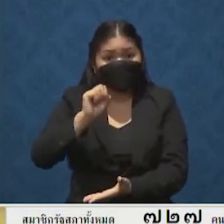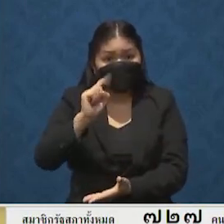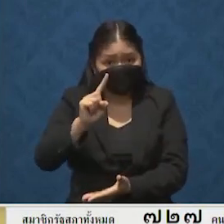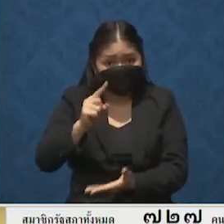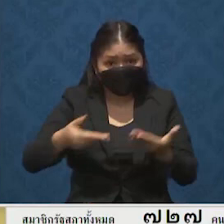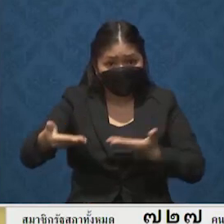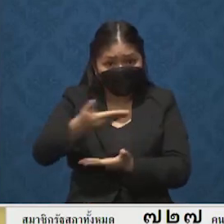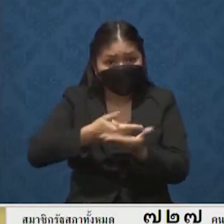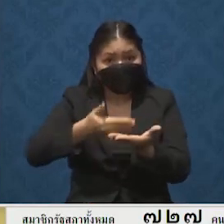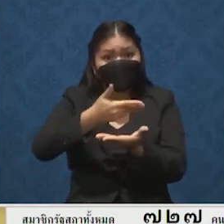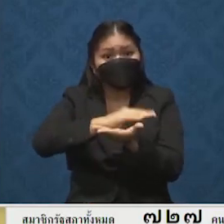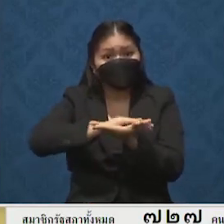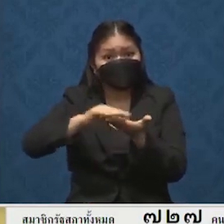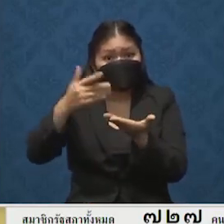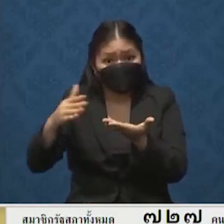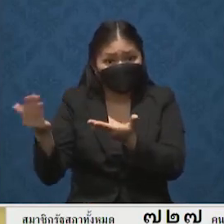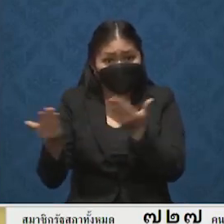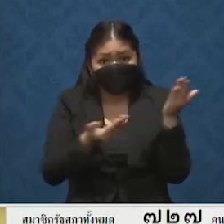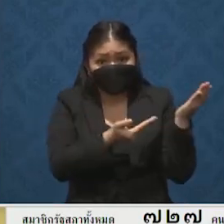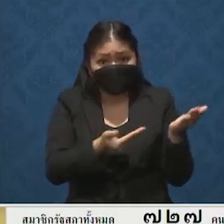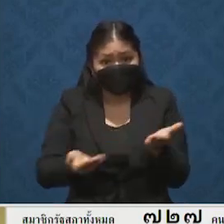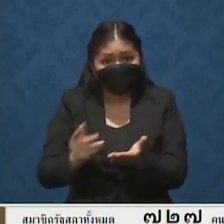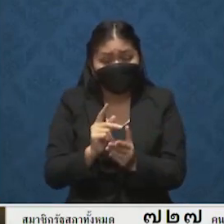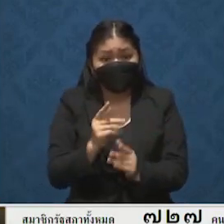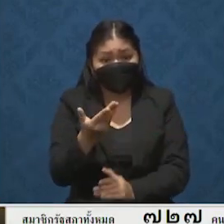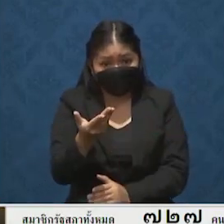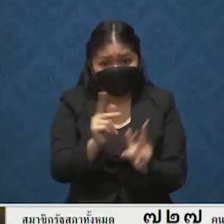แล้วขอเชิญกรรมการครับ